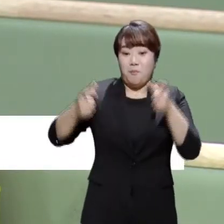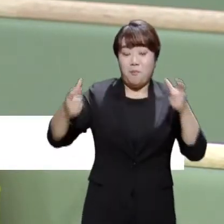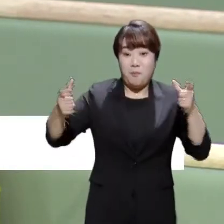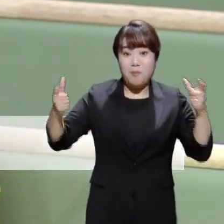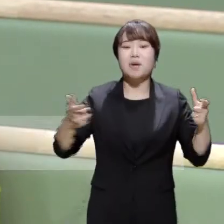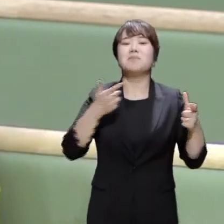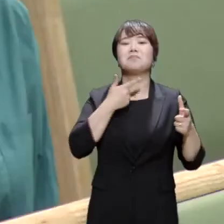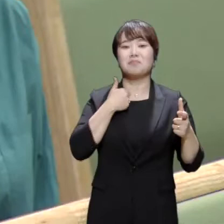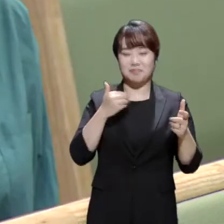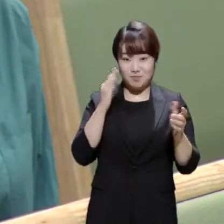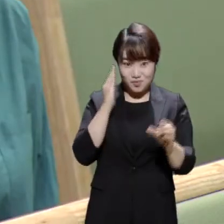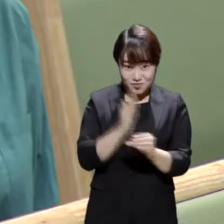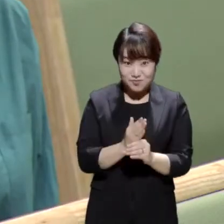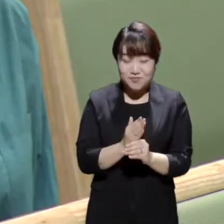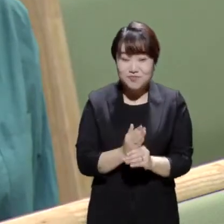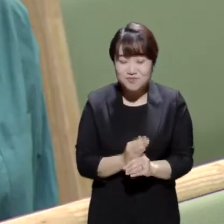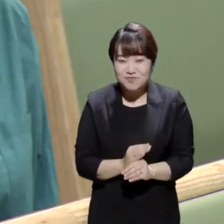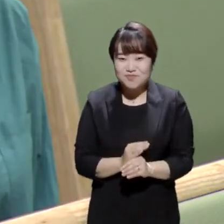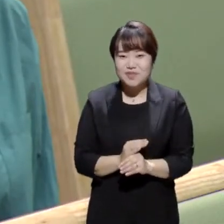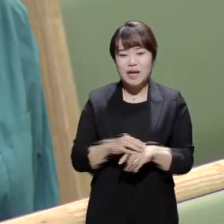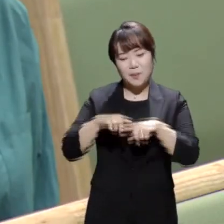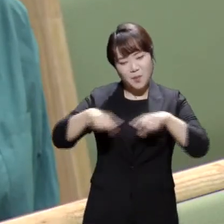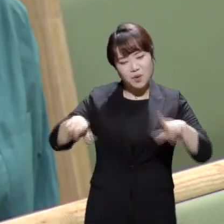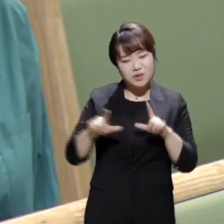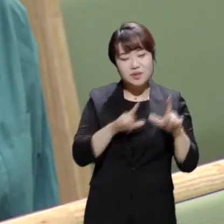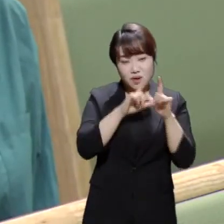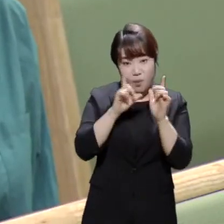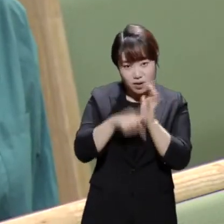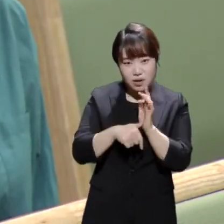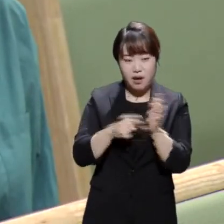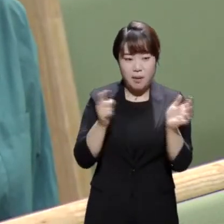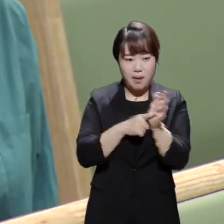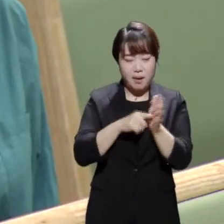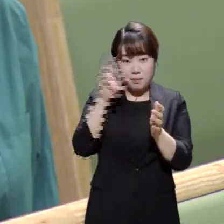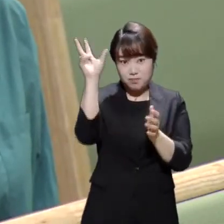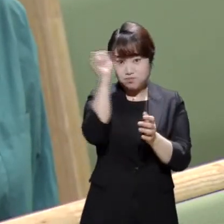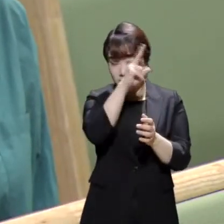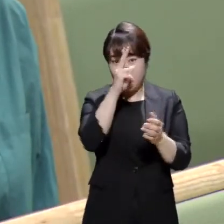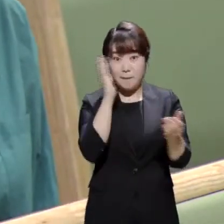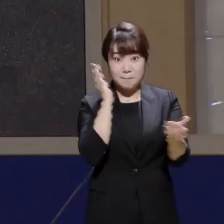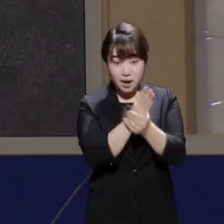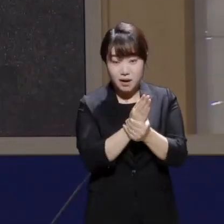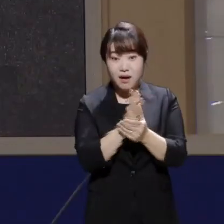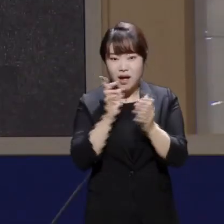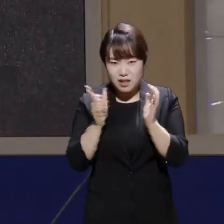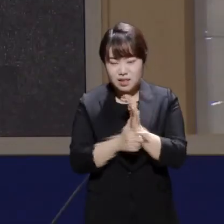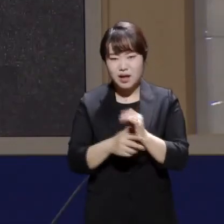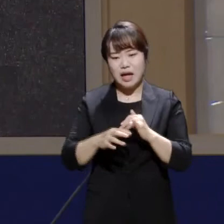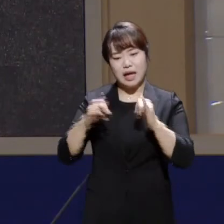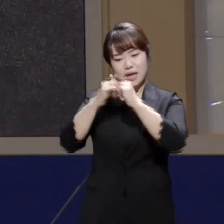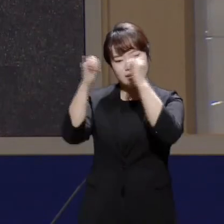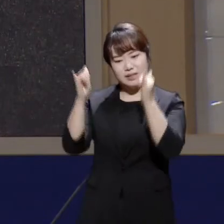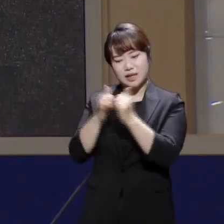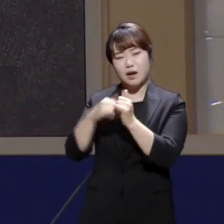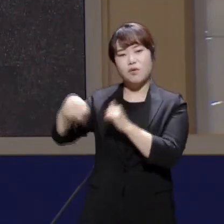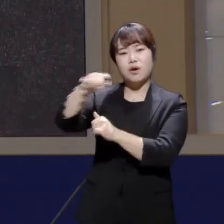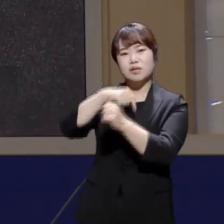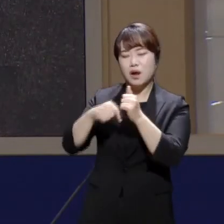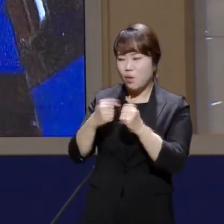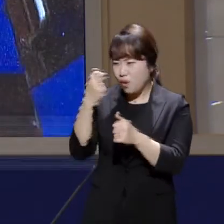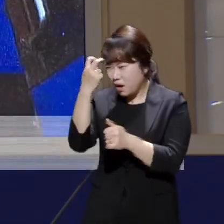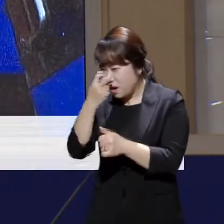그런 경험을 함께 하고 있는데요. 일상적 재난 상황에서 저희는 우리 사회가 제대로 안전하게 살펴주지